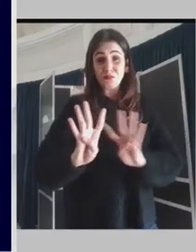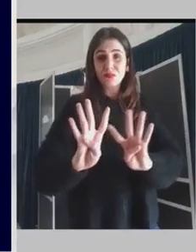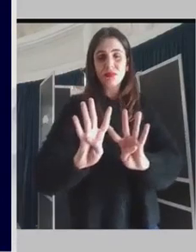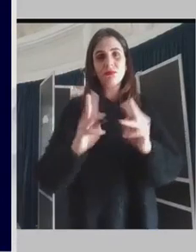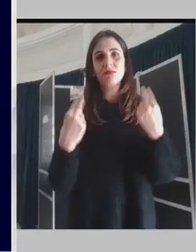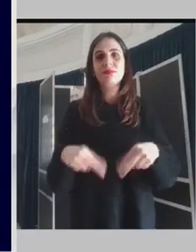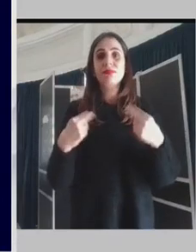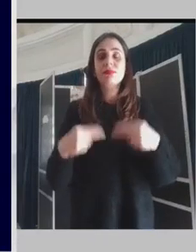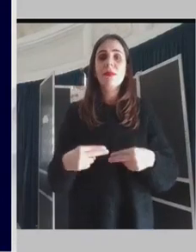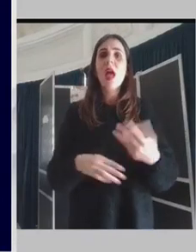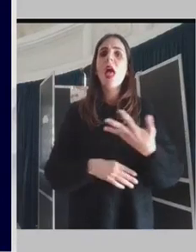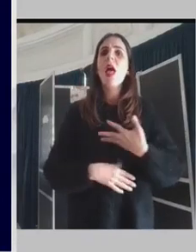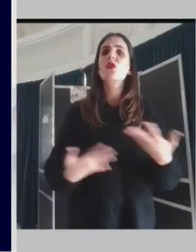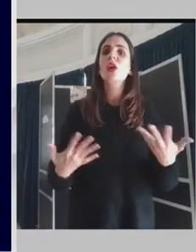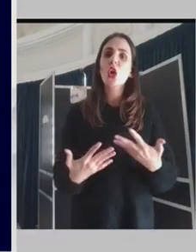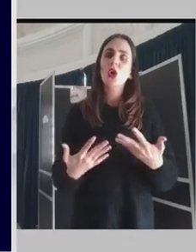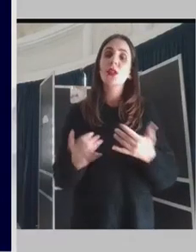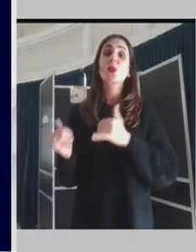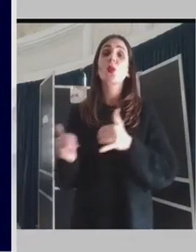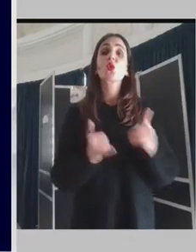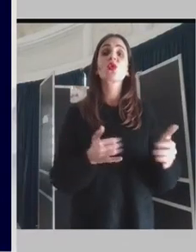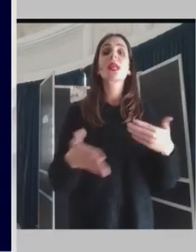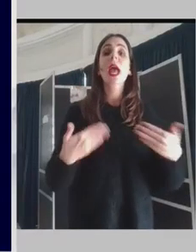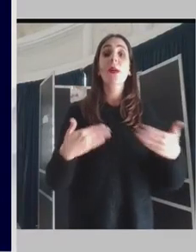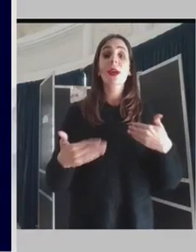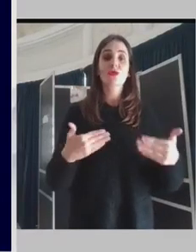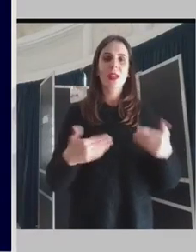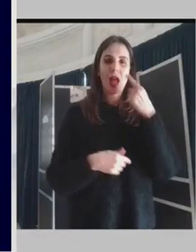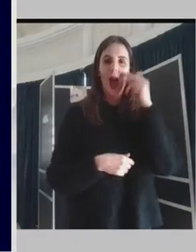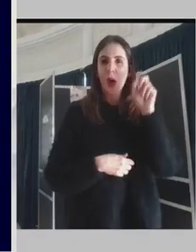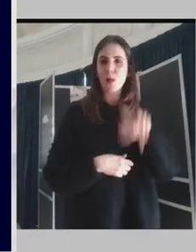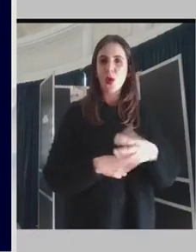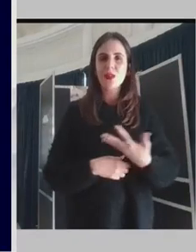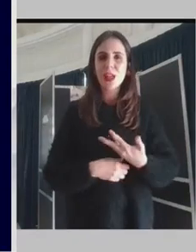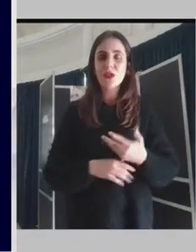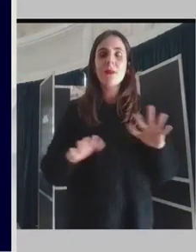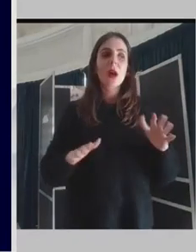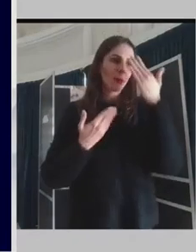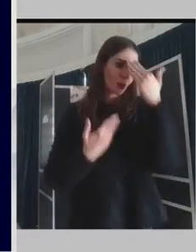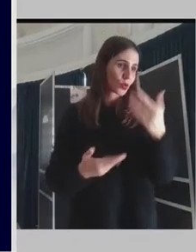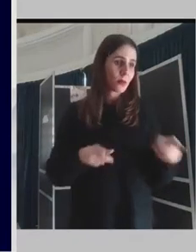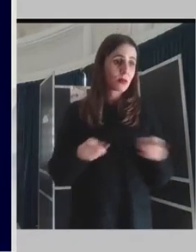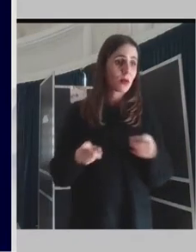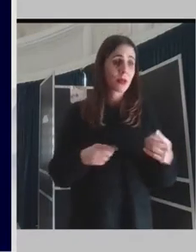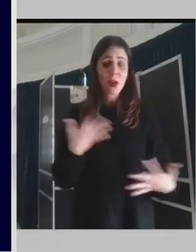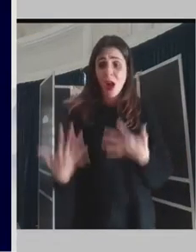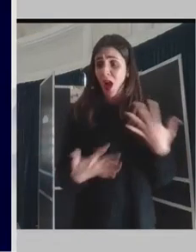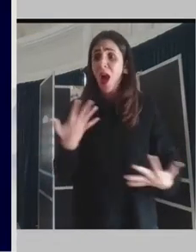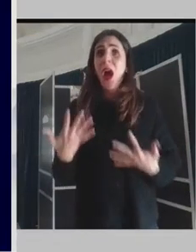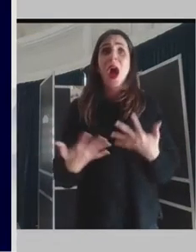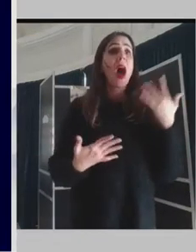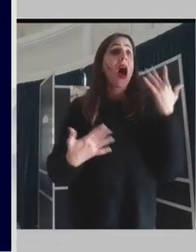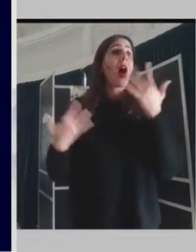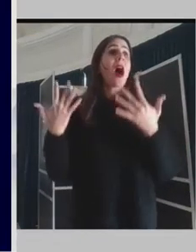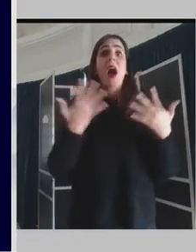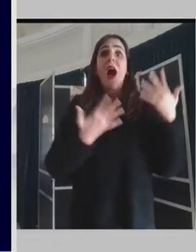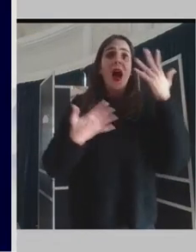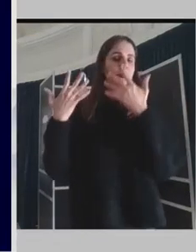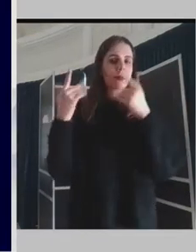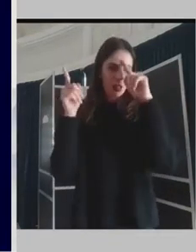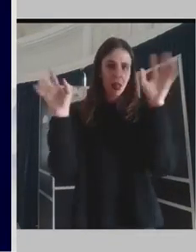le uscite di emergenza, sono fatte apposta, ma nel panico uno non ci pensa. Perché la legge obbliga